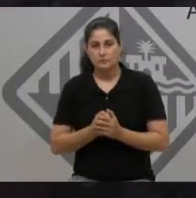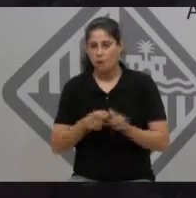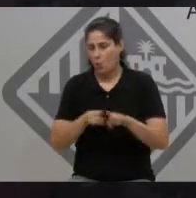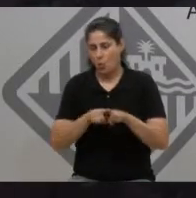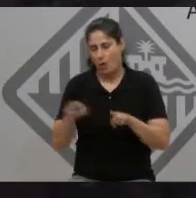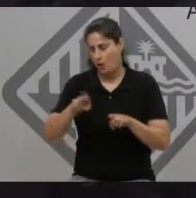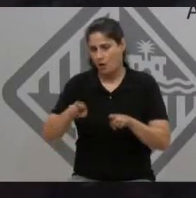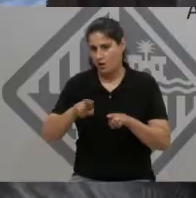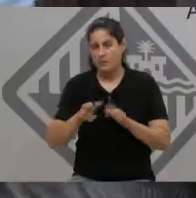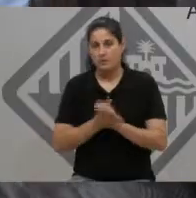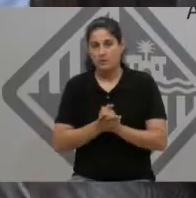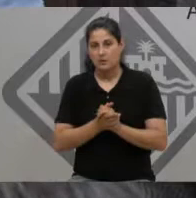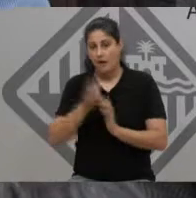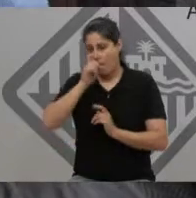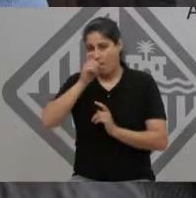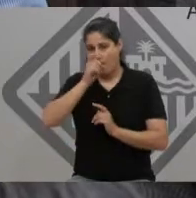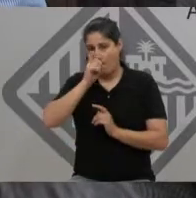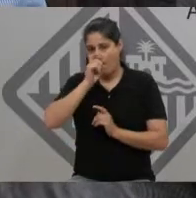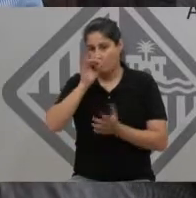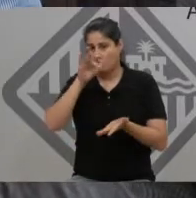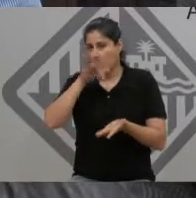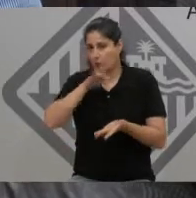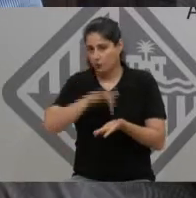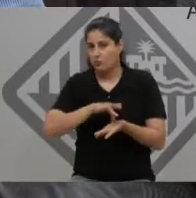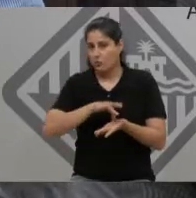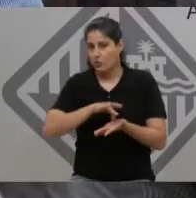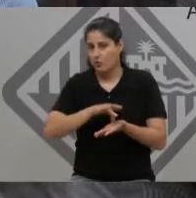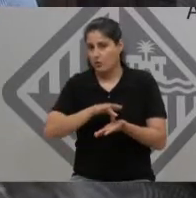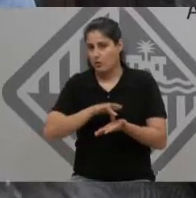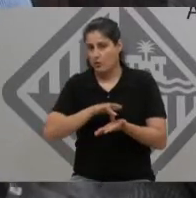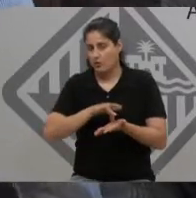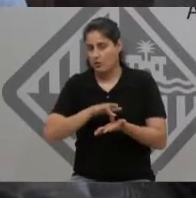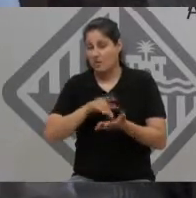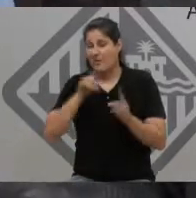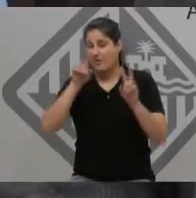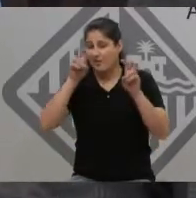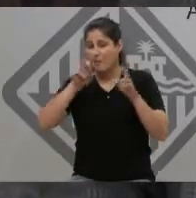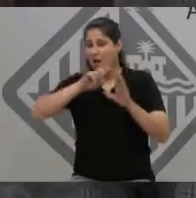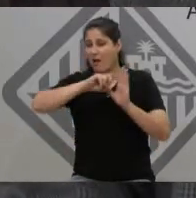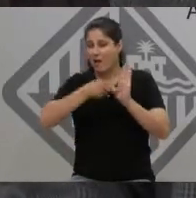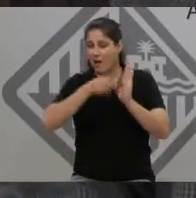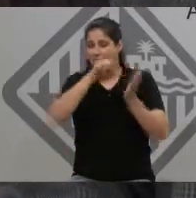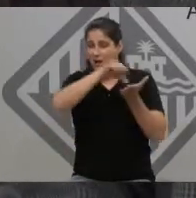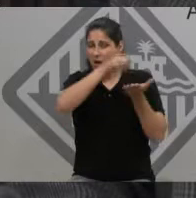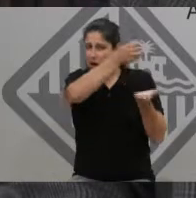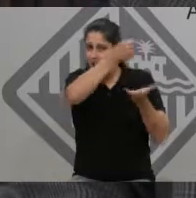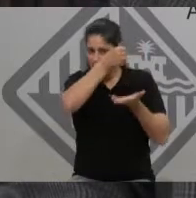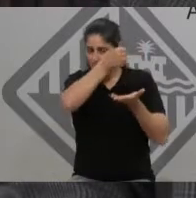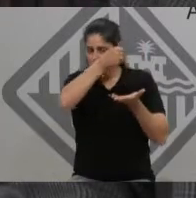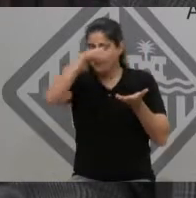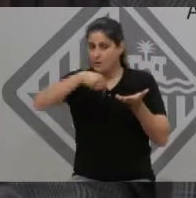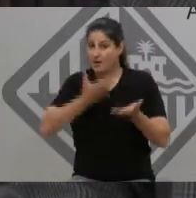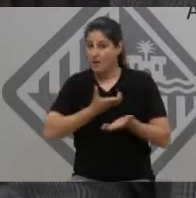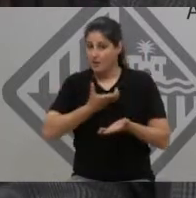vegades, que cada any, quan s'hagin de discutir els fons de capitalitat, sigui aquest ple de l'Ajuntament de